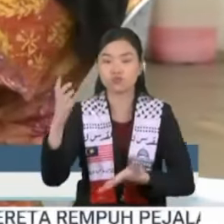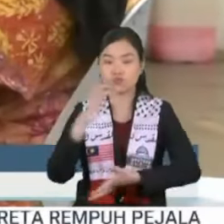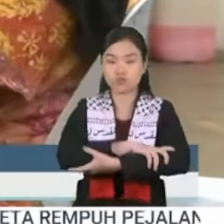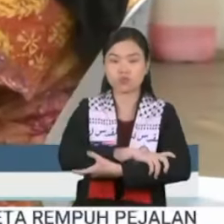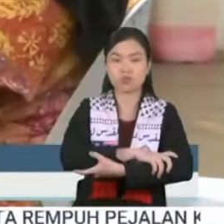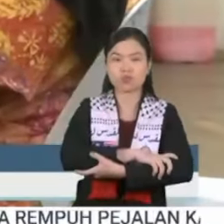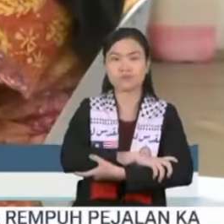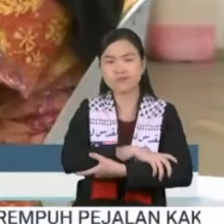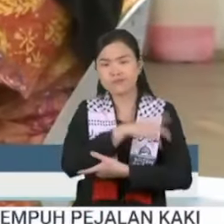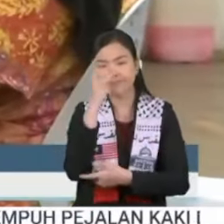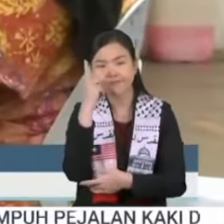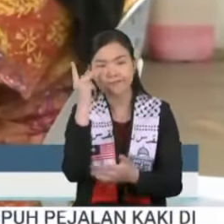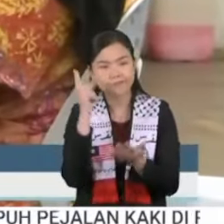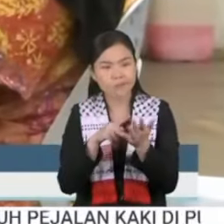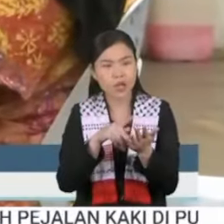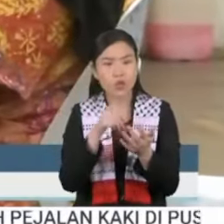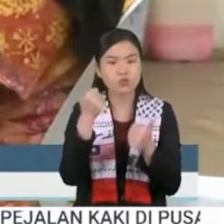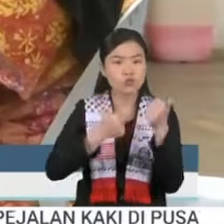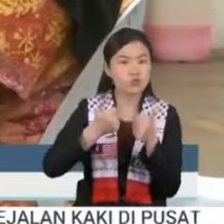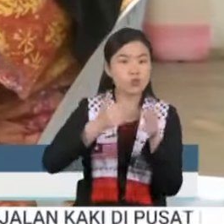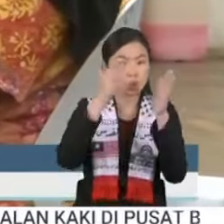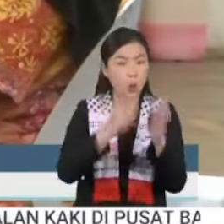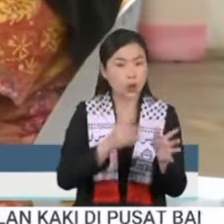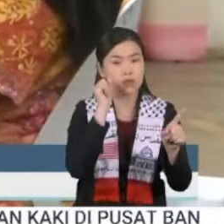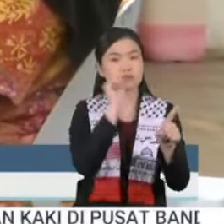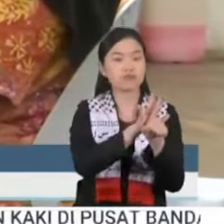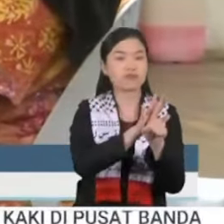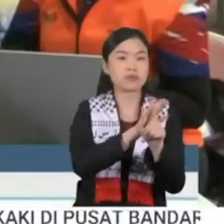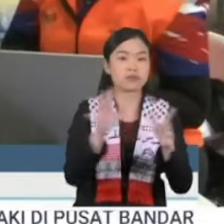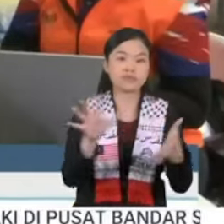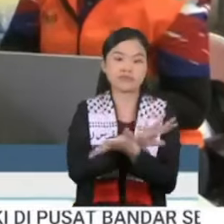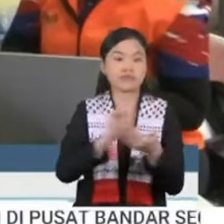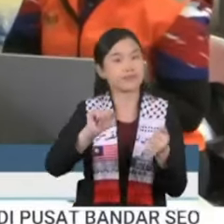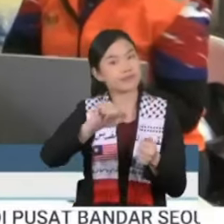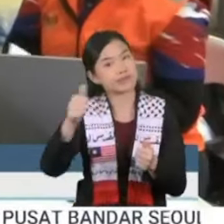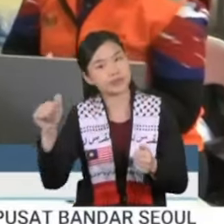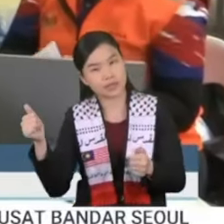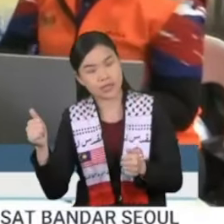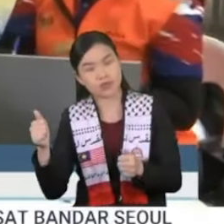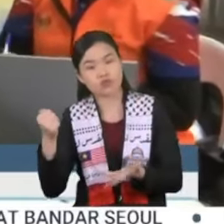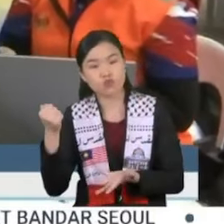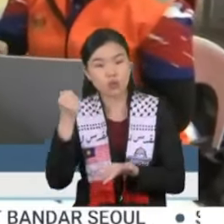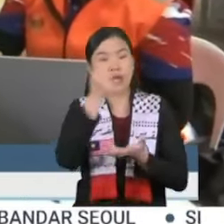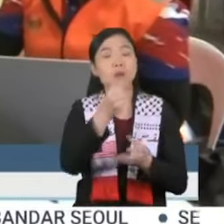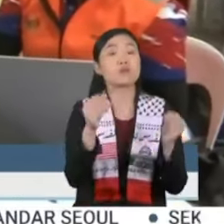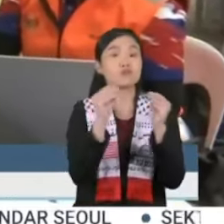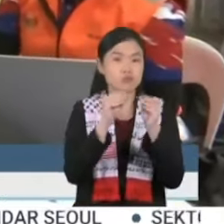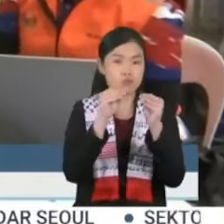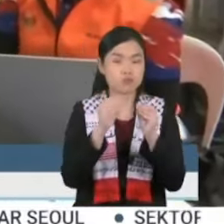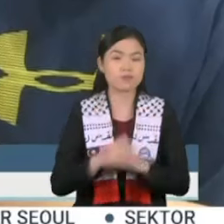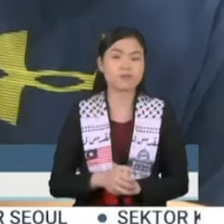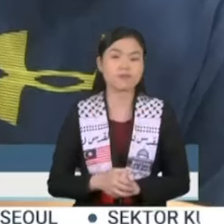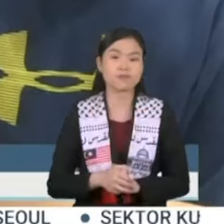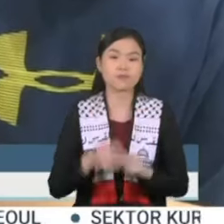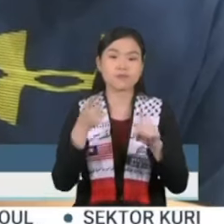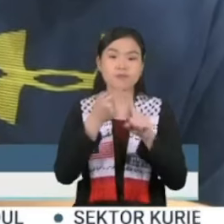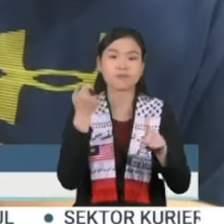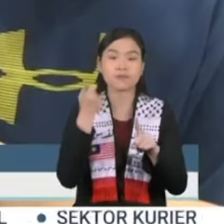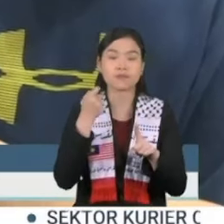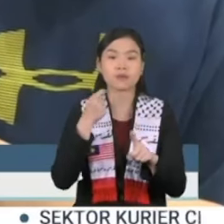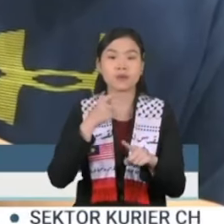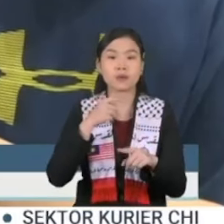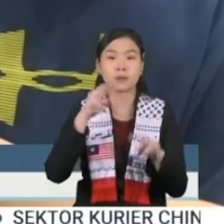untuk mengenal pasti penduduk yang terlibat bencana lain untuk memberi bantuan sewajarnya. Daripada Majlis Ugama Islam